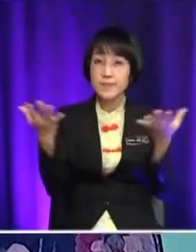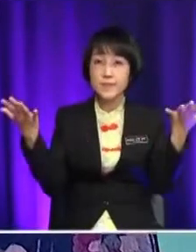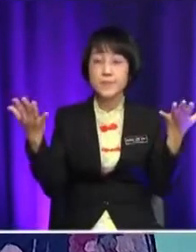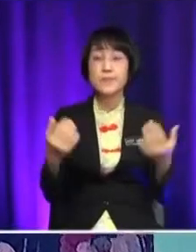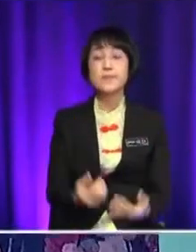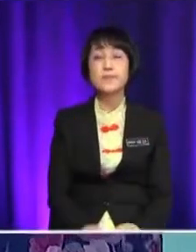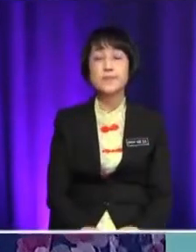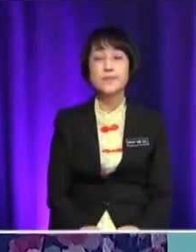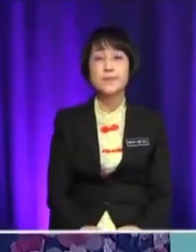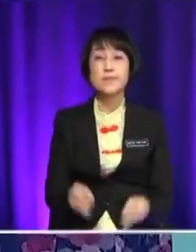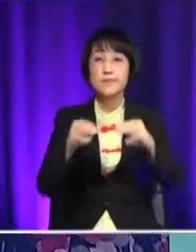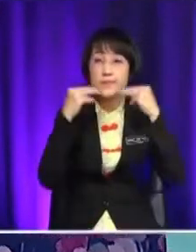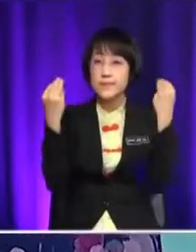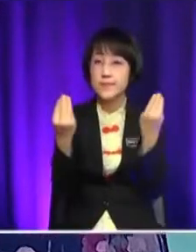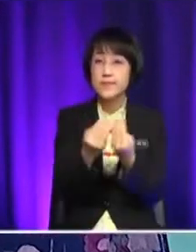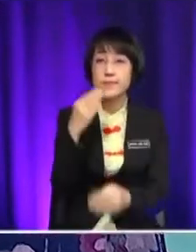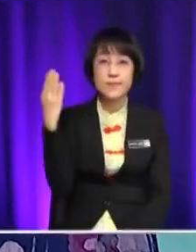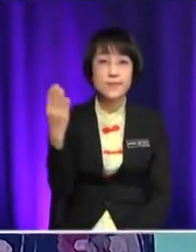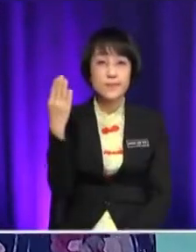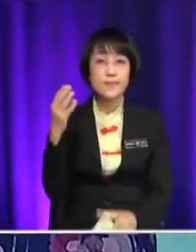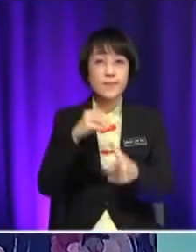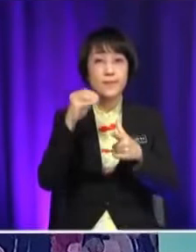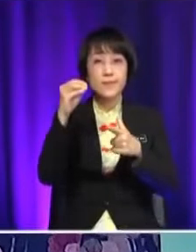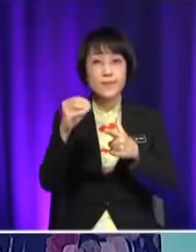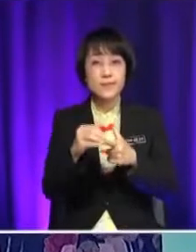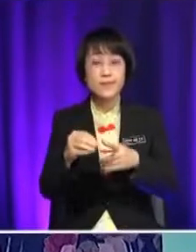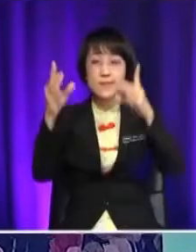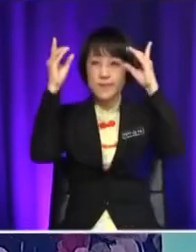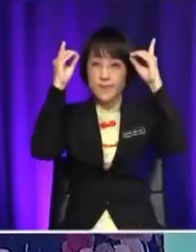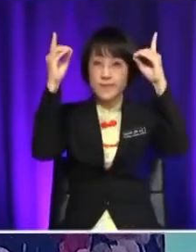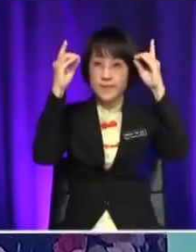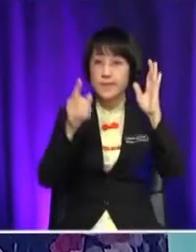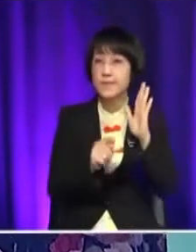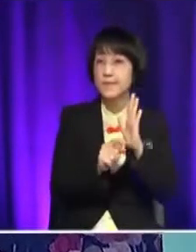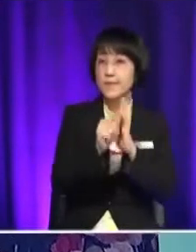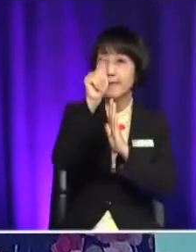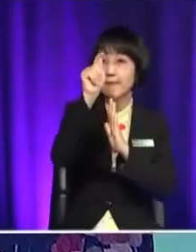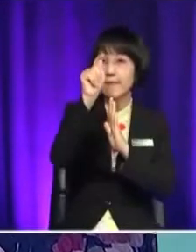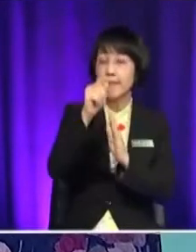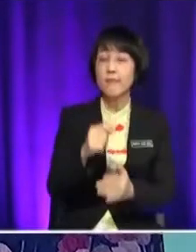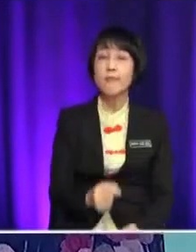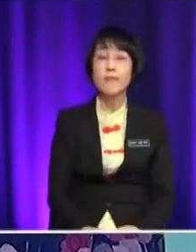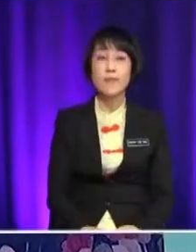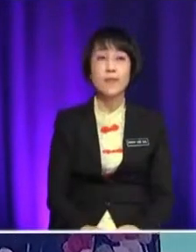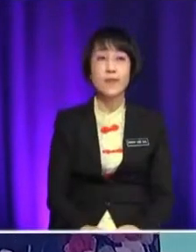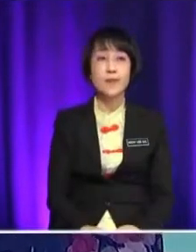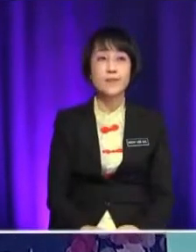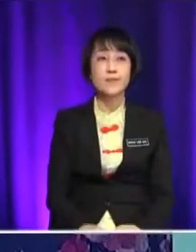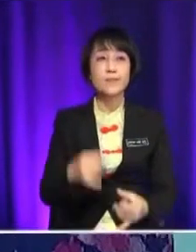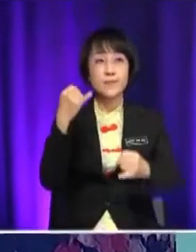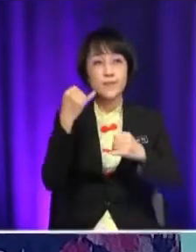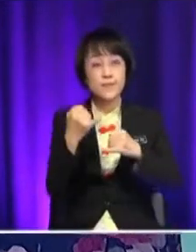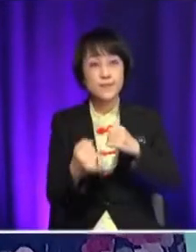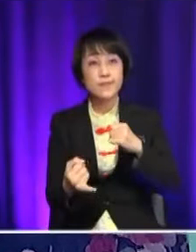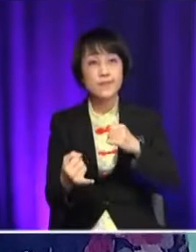masyarakat biasa ataupun berpendidikan tinggi. Okey, dan akhir sekali, seperti biasa sebab ini adalah bahasa